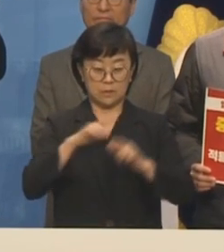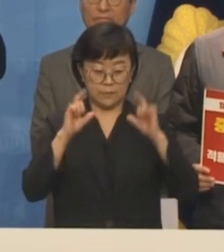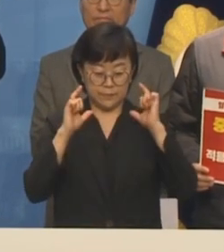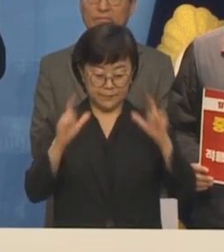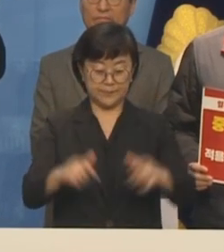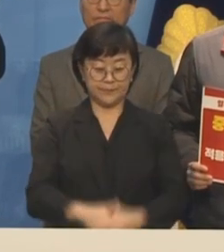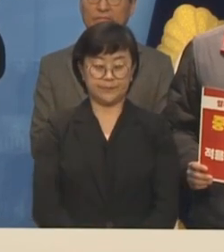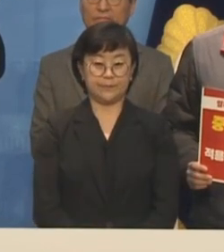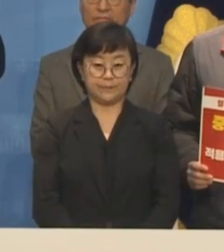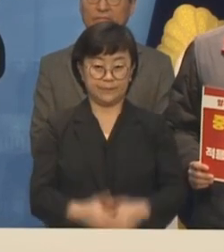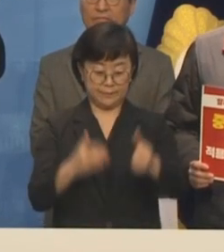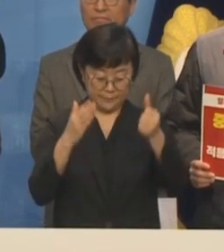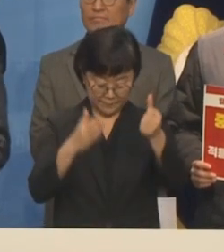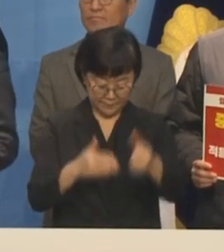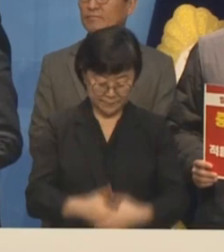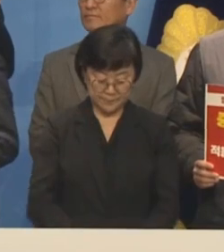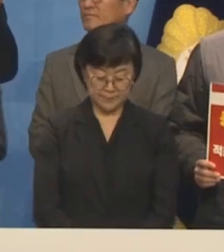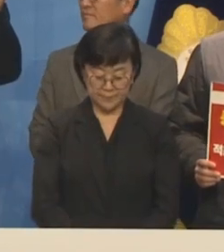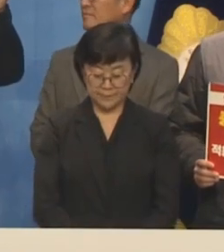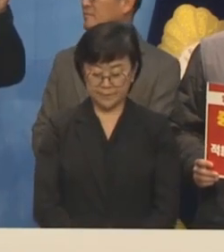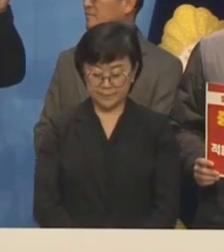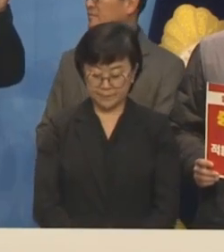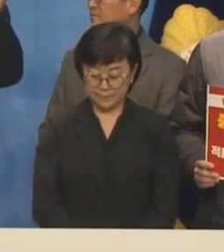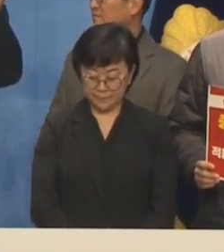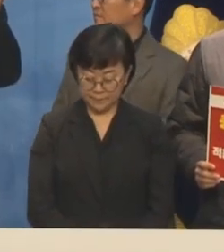경고합니다. 부탁합니다.